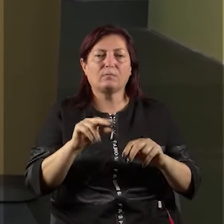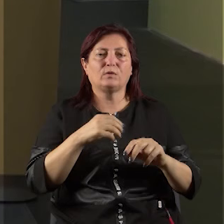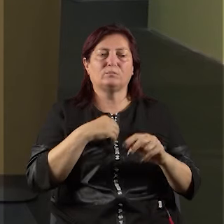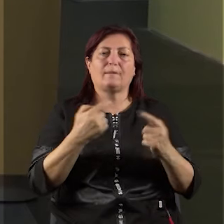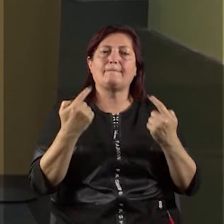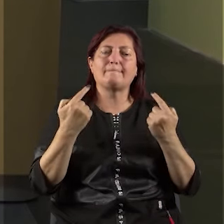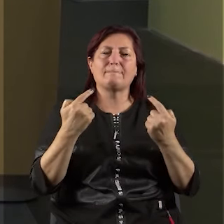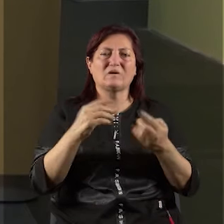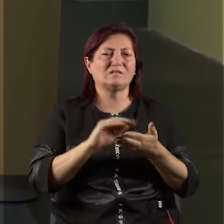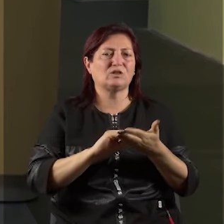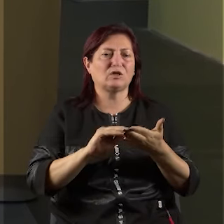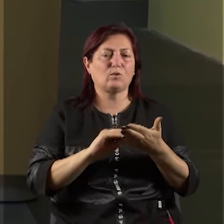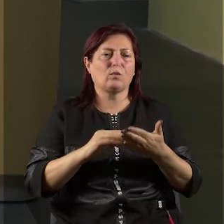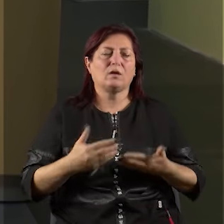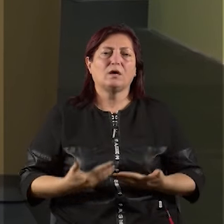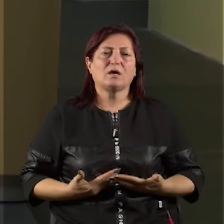գրողի կյանքը, գործը